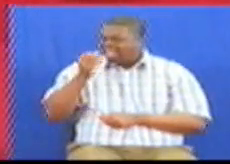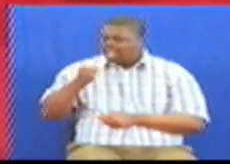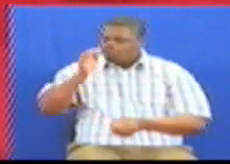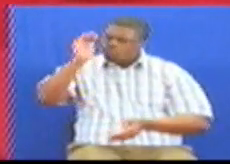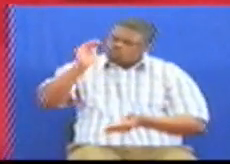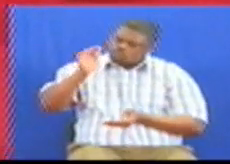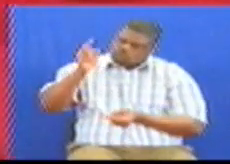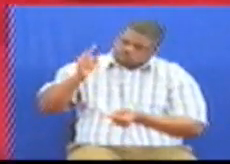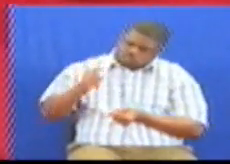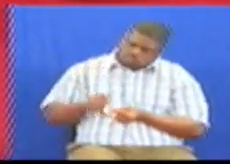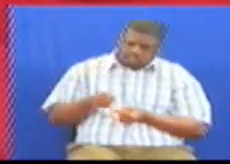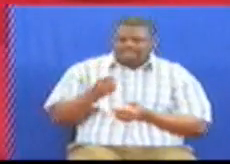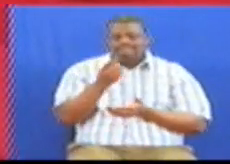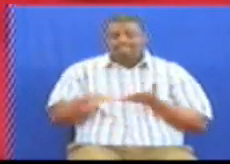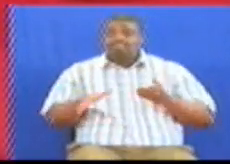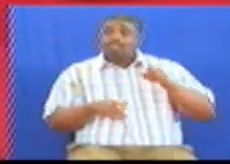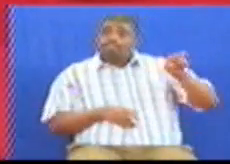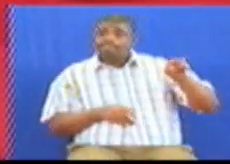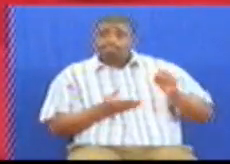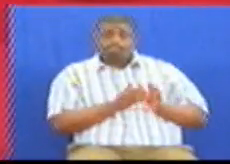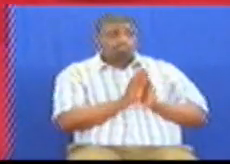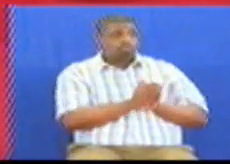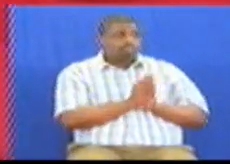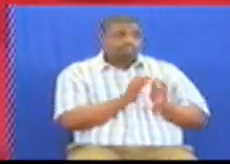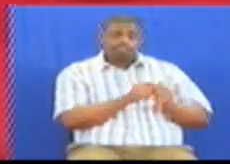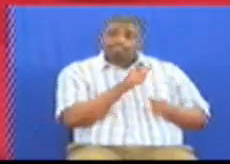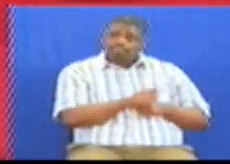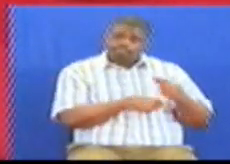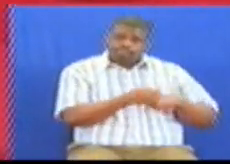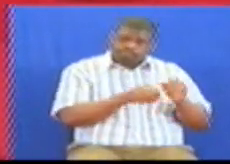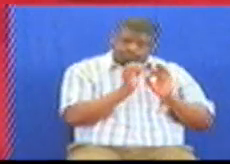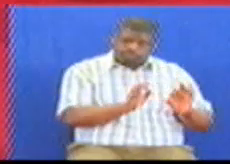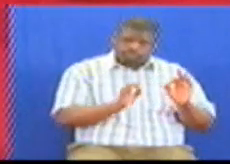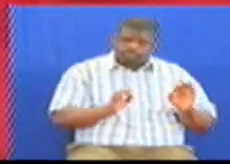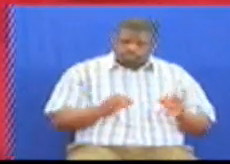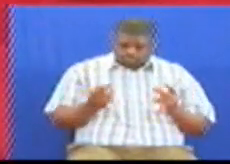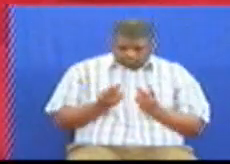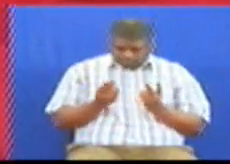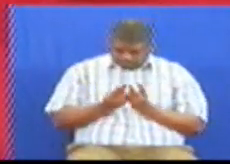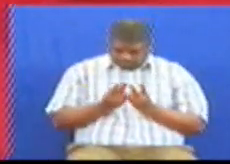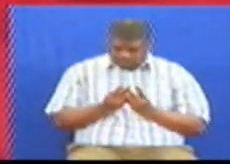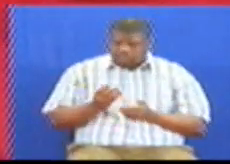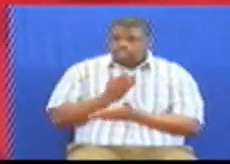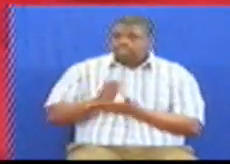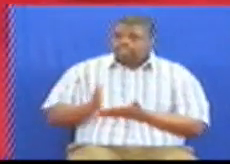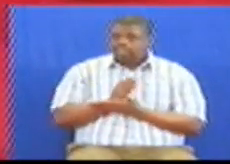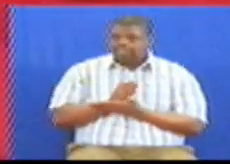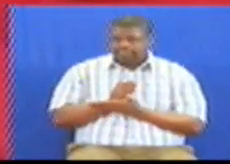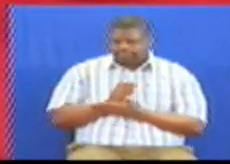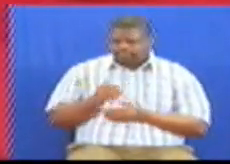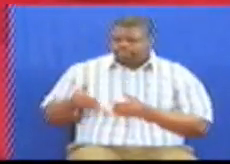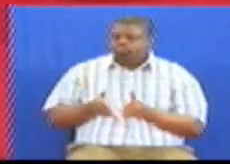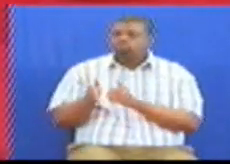Salaam. Tunaomba kwa kweli mambo yaende vizuri. Lakini Mheshimiwa Naibu Spika, sambamba na hilo tuna kesi yetu ya mto Msimbazi.